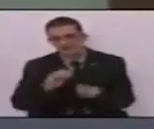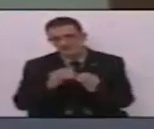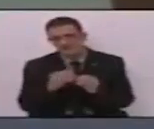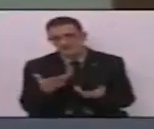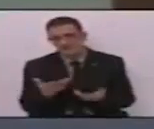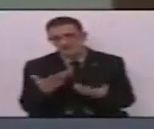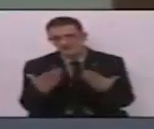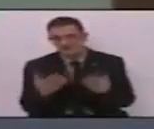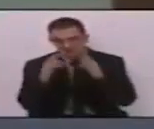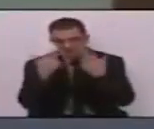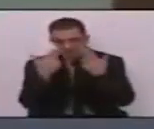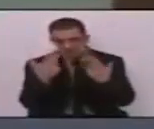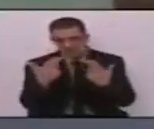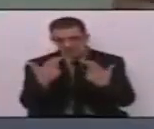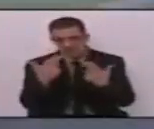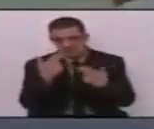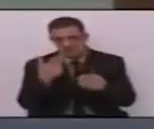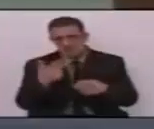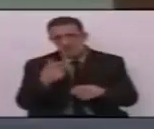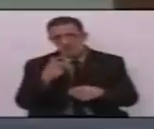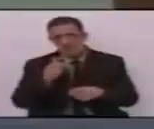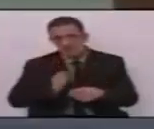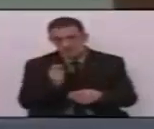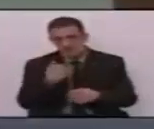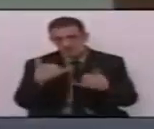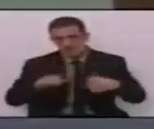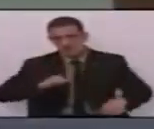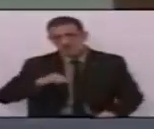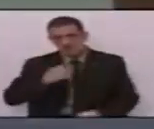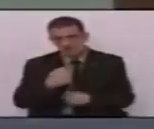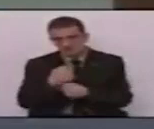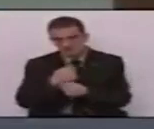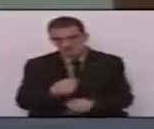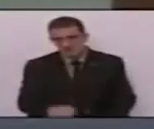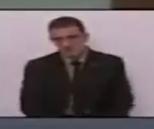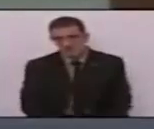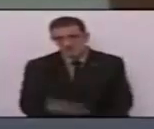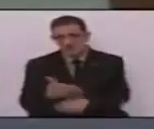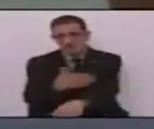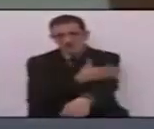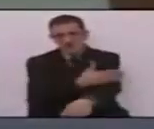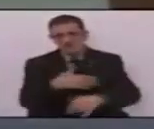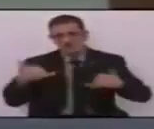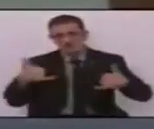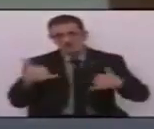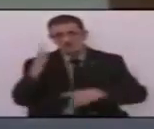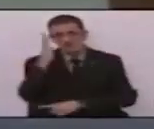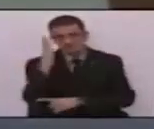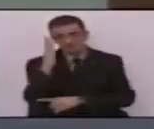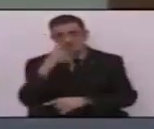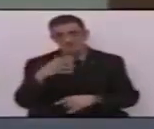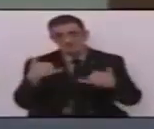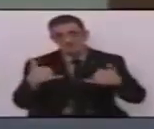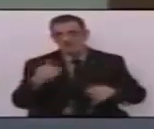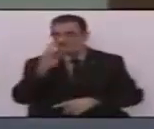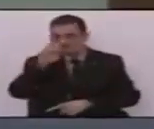انقضى. لحد الان كاش ما شفنا شركه مناولات، كاش ما خدموا الشباب تاعنا. نهار كي كانت الجزائر واقفه على رجليها وكنا